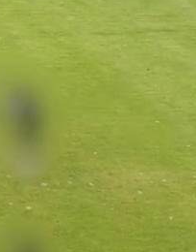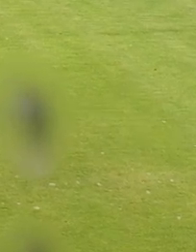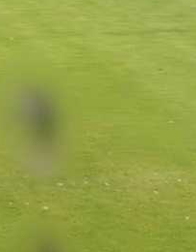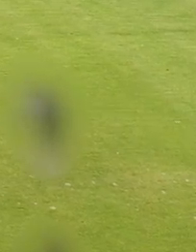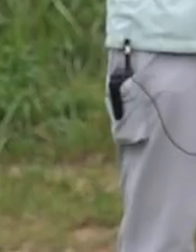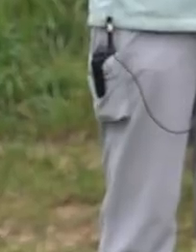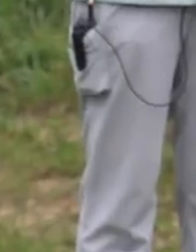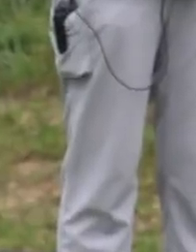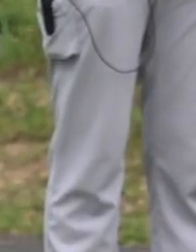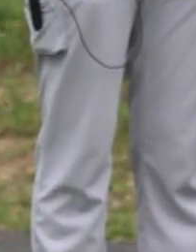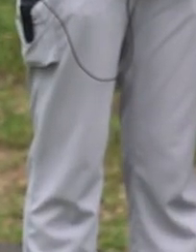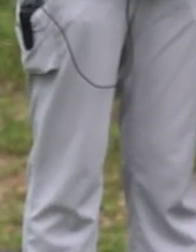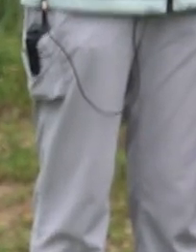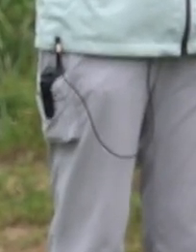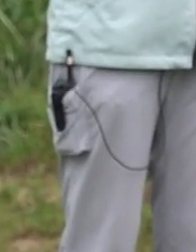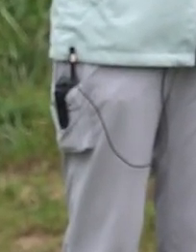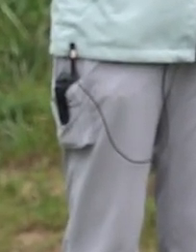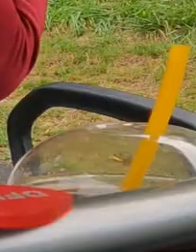있어. 아야